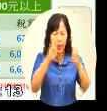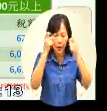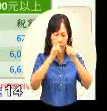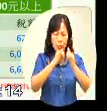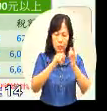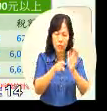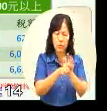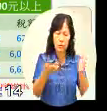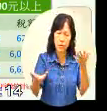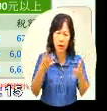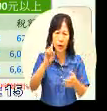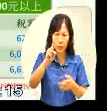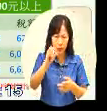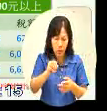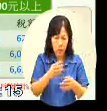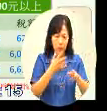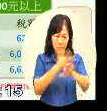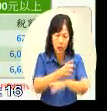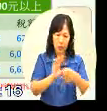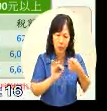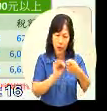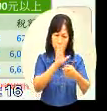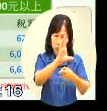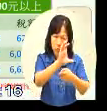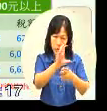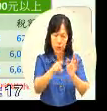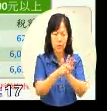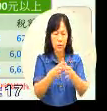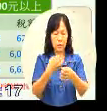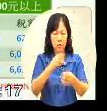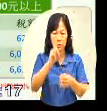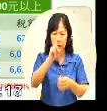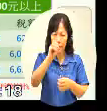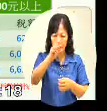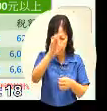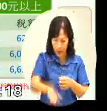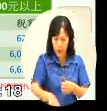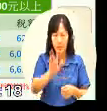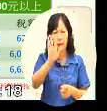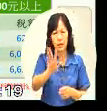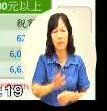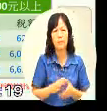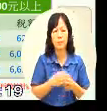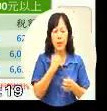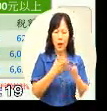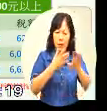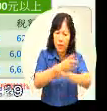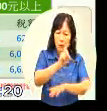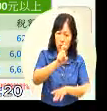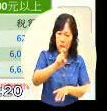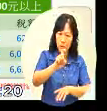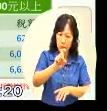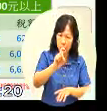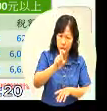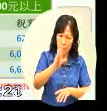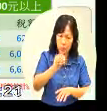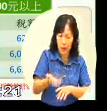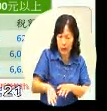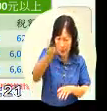10000户，有超过90%的人是在10000元以下，超过10万元以上的